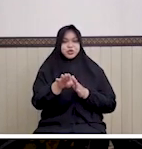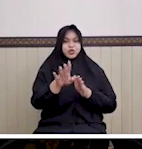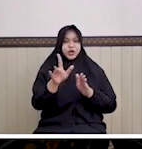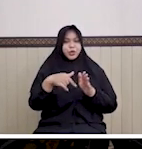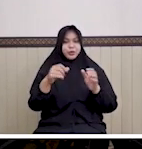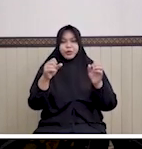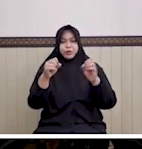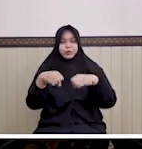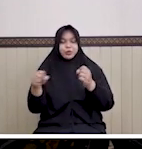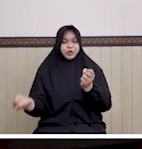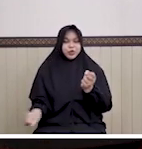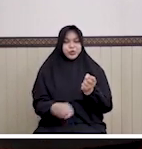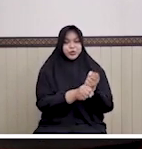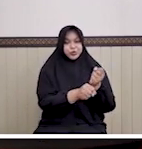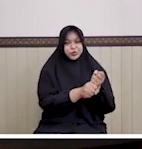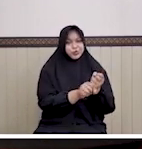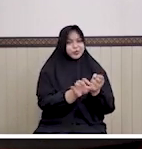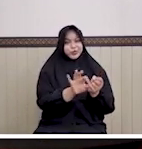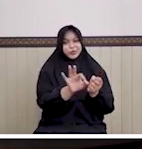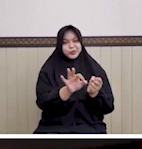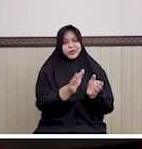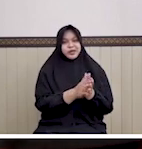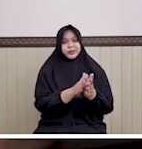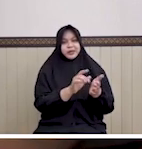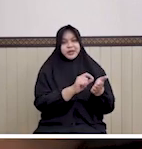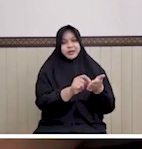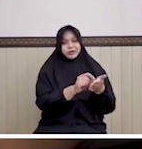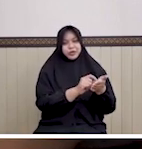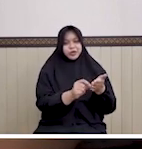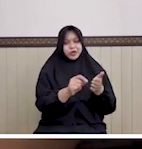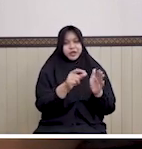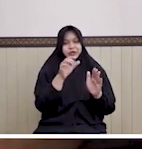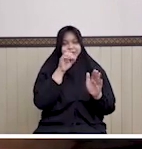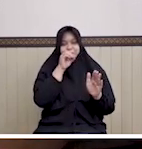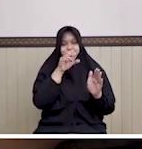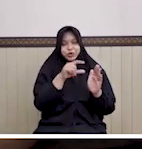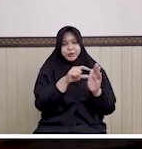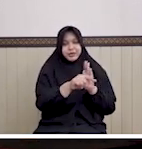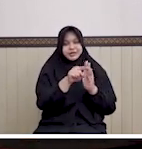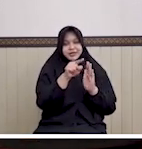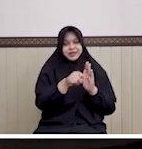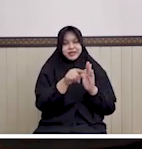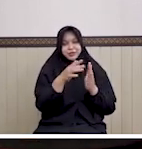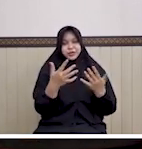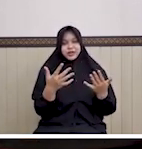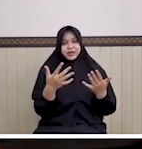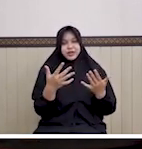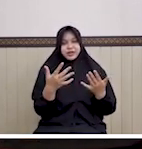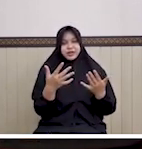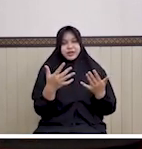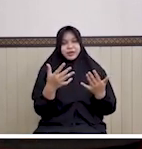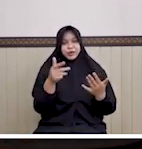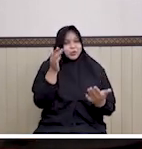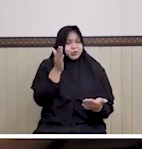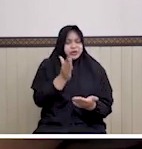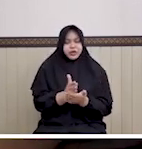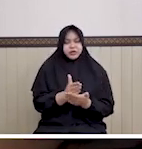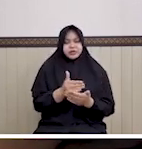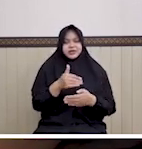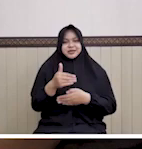artinya apa yang tertulis di dalam bunyi pasal ya itulah yang kemudian secara letterlijk